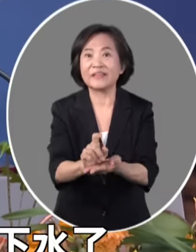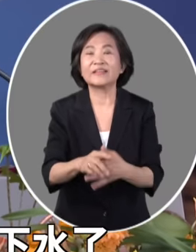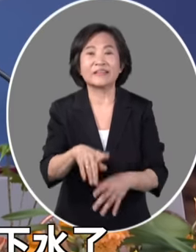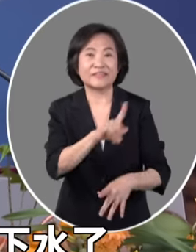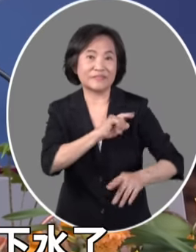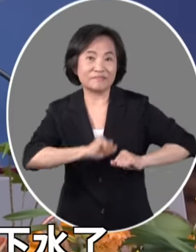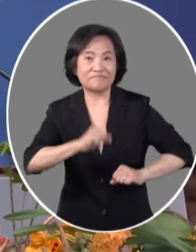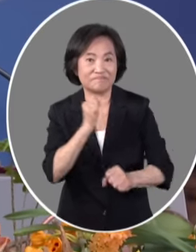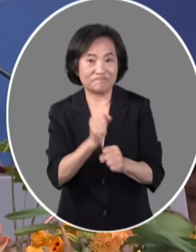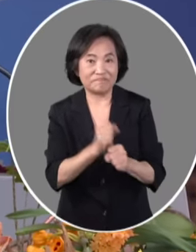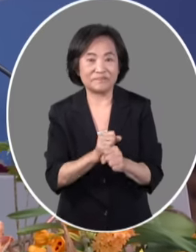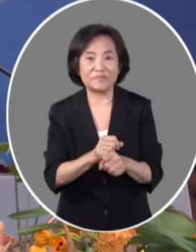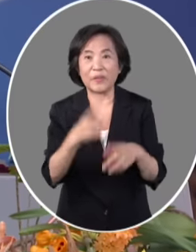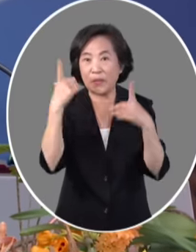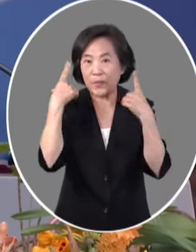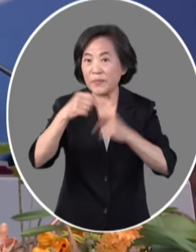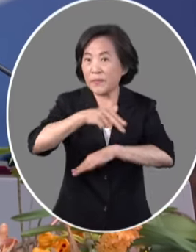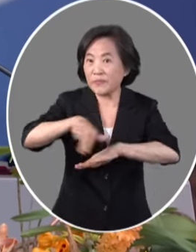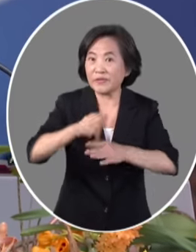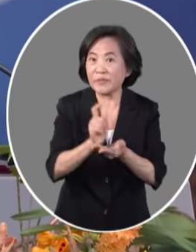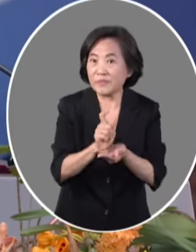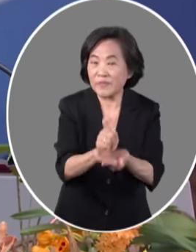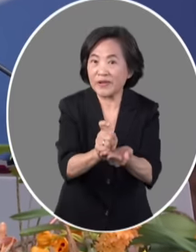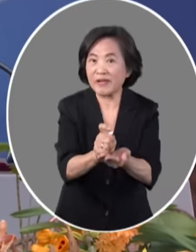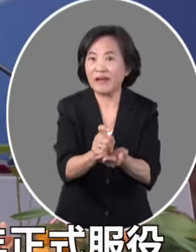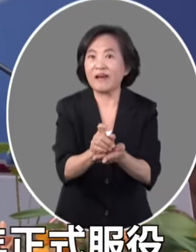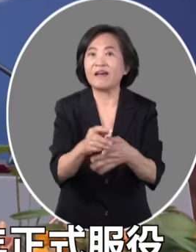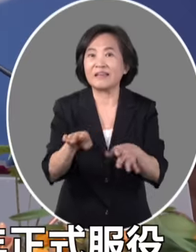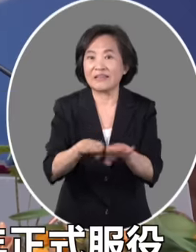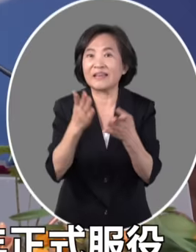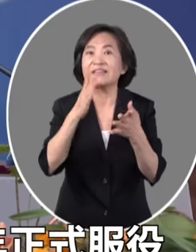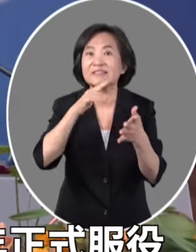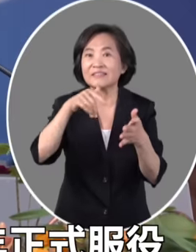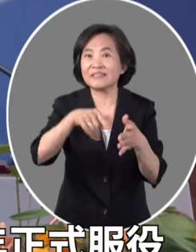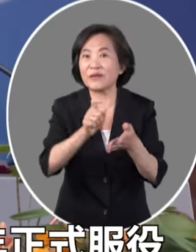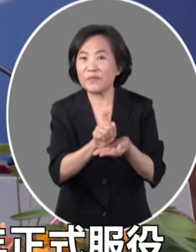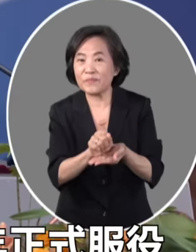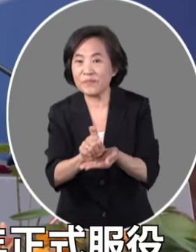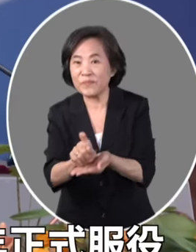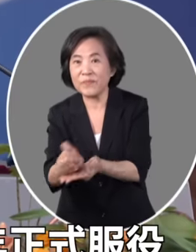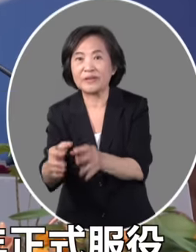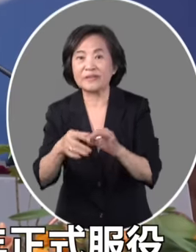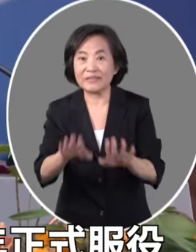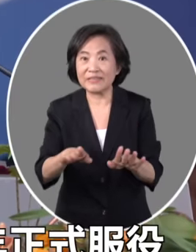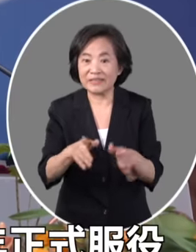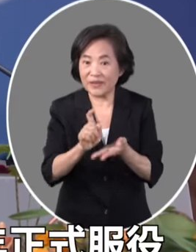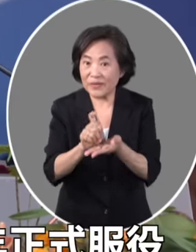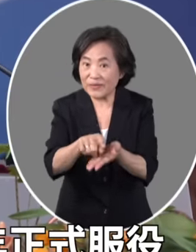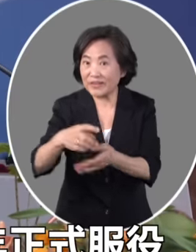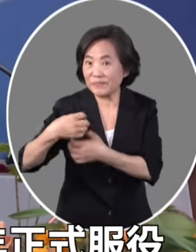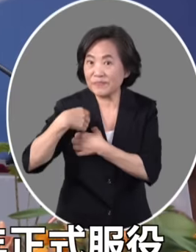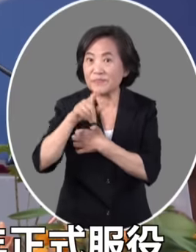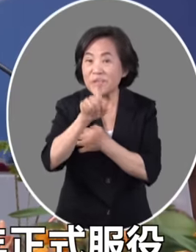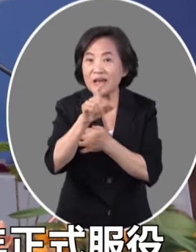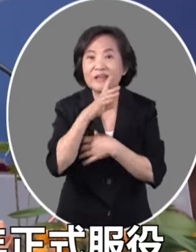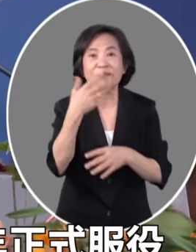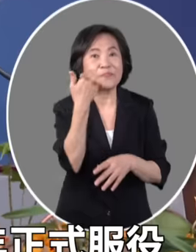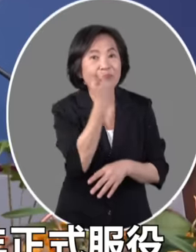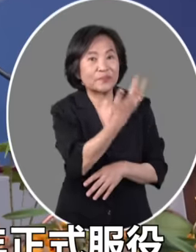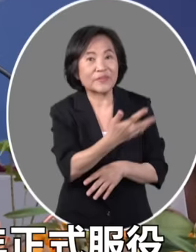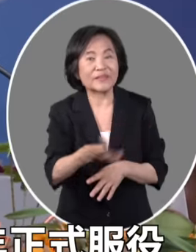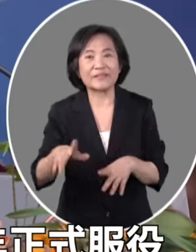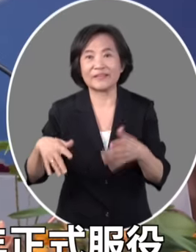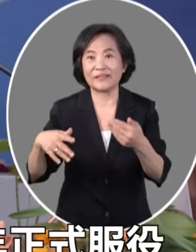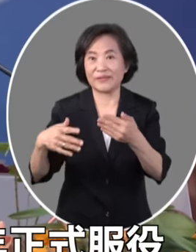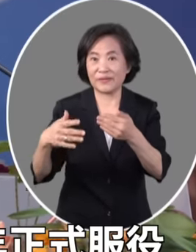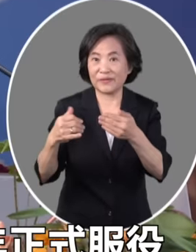了。在完成后续的测试之后，这艘海鲲军舰预计在